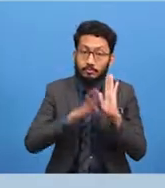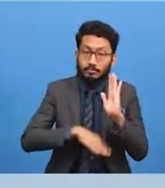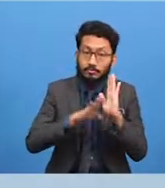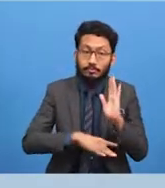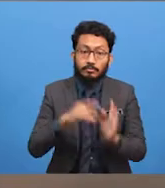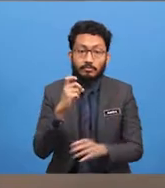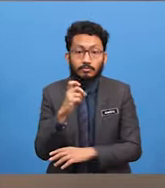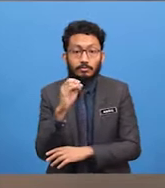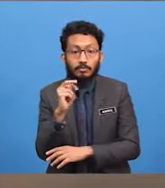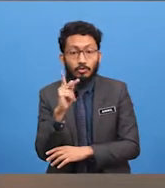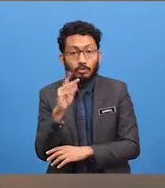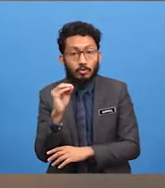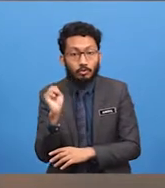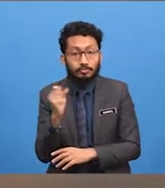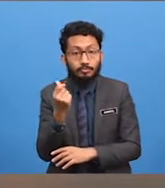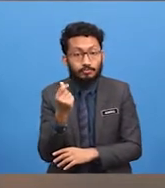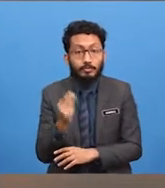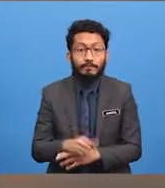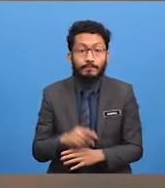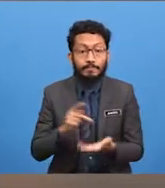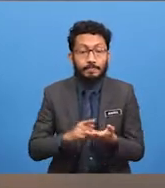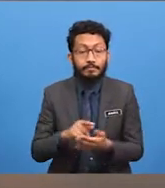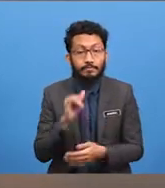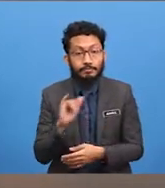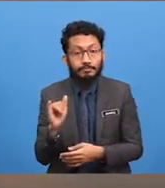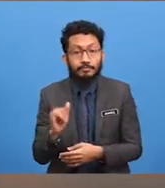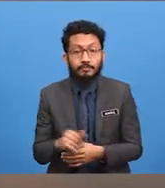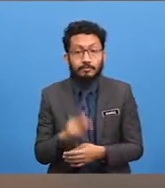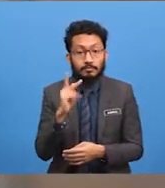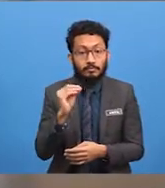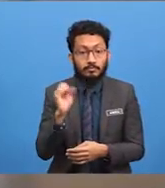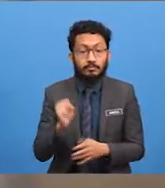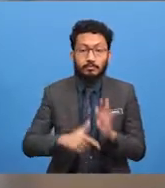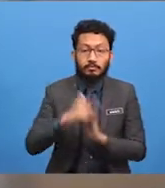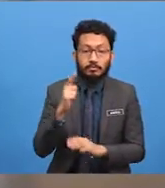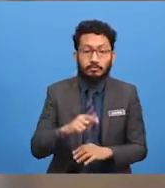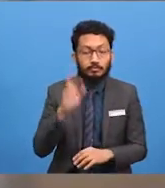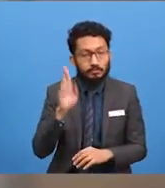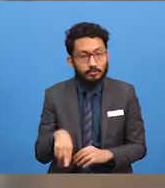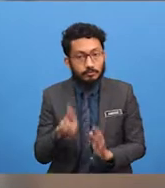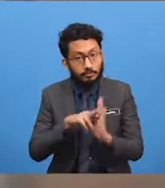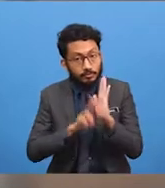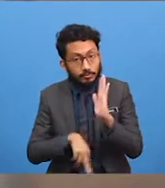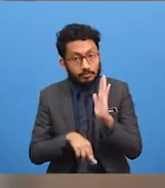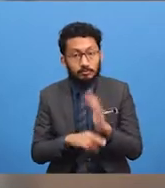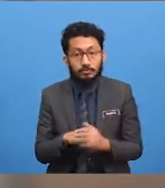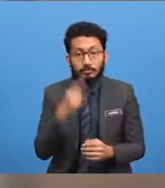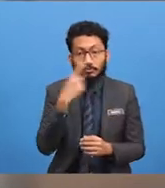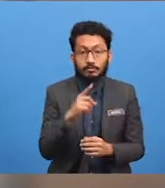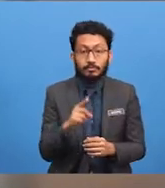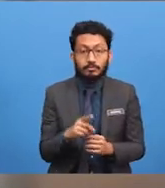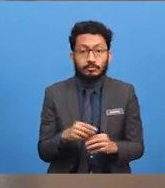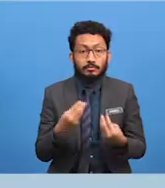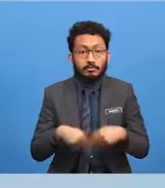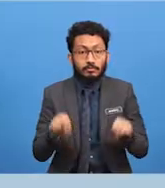pengeluaran seunit. Kesannya, kos pengeluaran adalah rendah. Manakala bagi penilaian yang